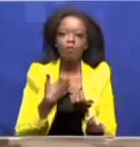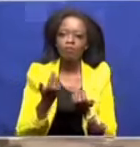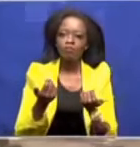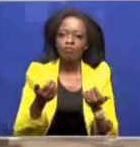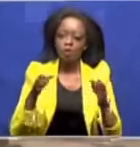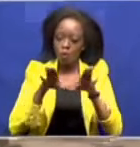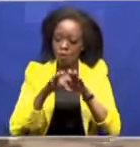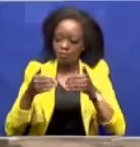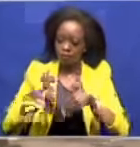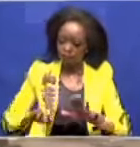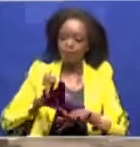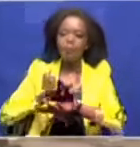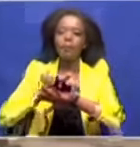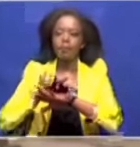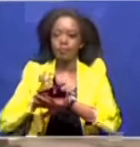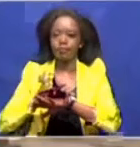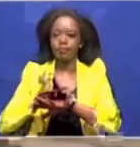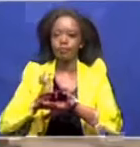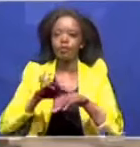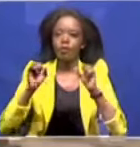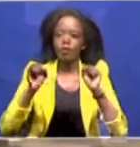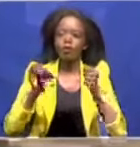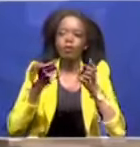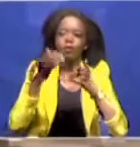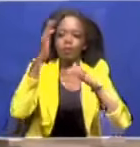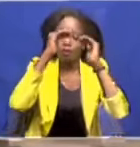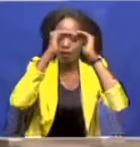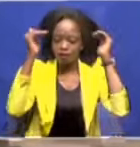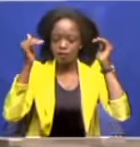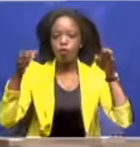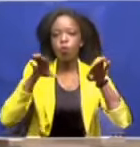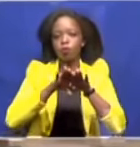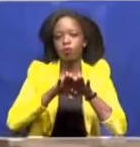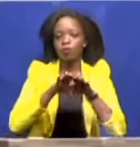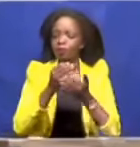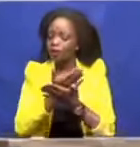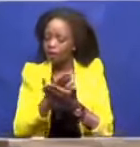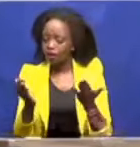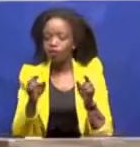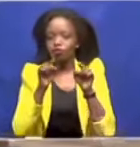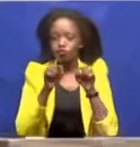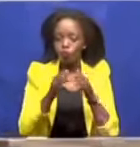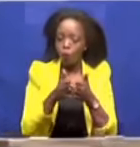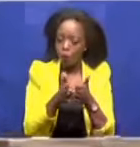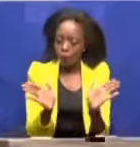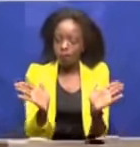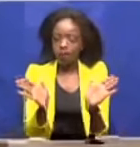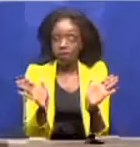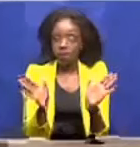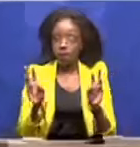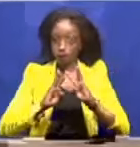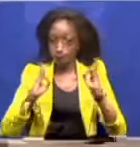utakalofunga duniani litafungwa mbinguni pia, na lolote utakalofungua